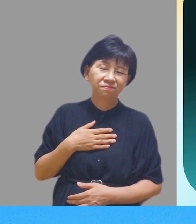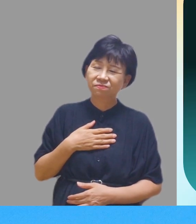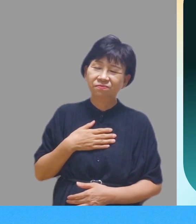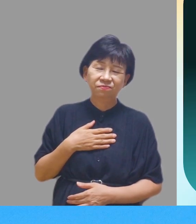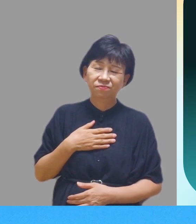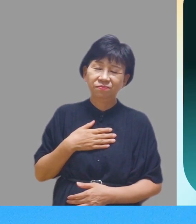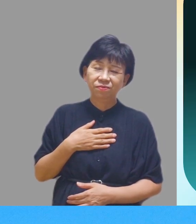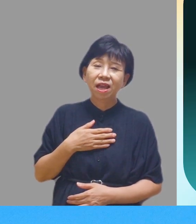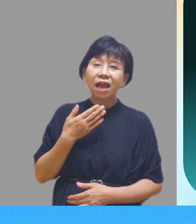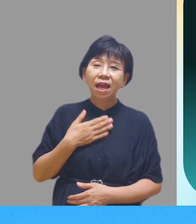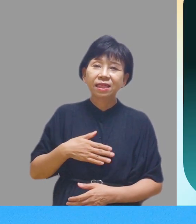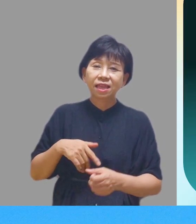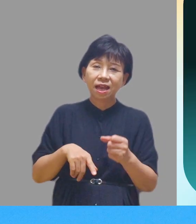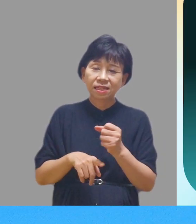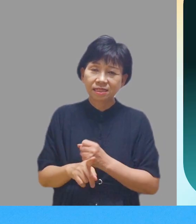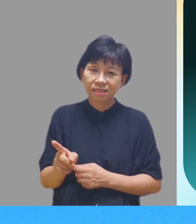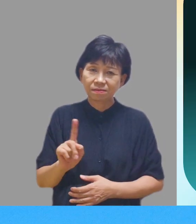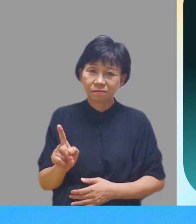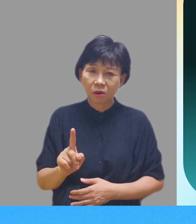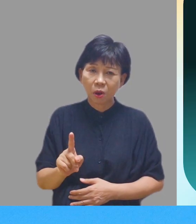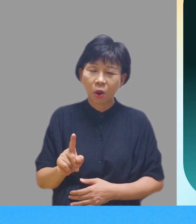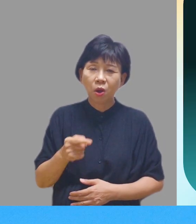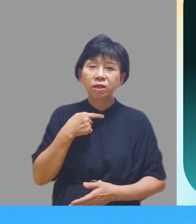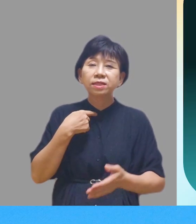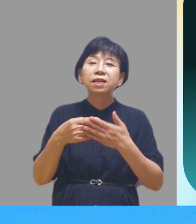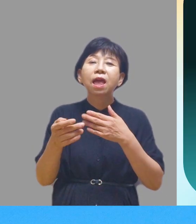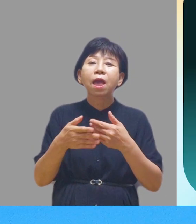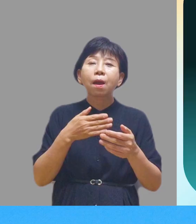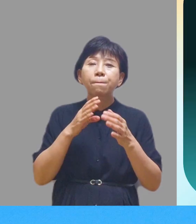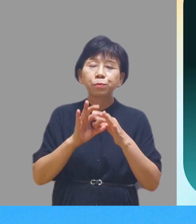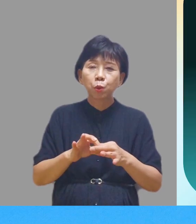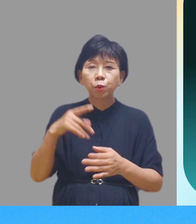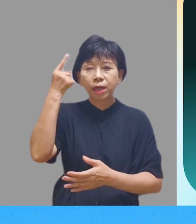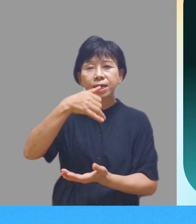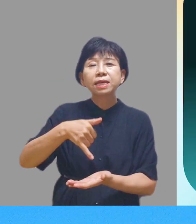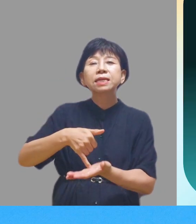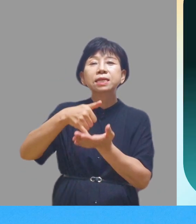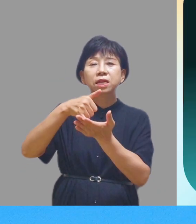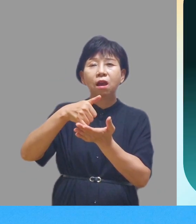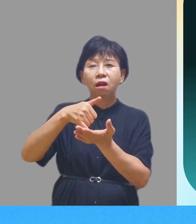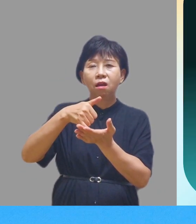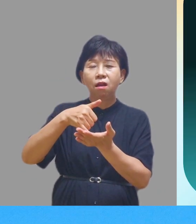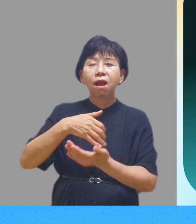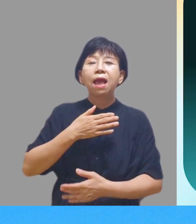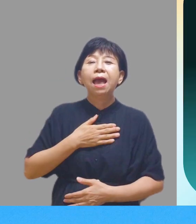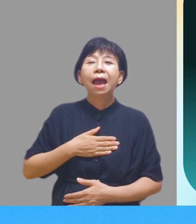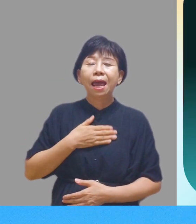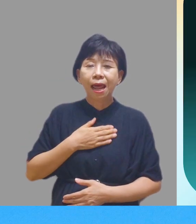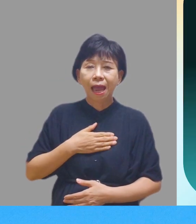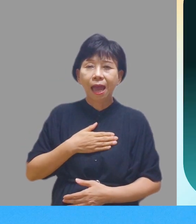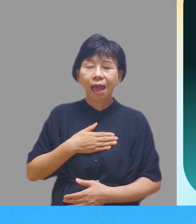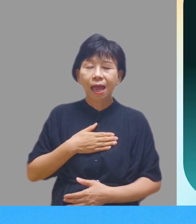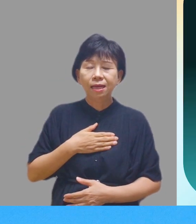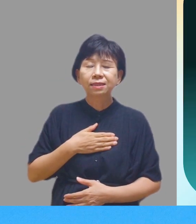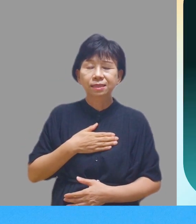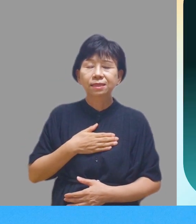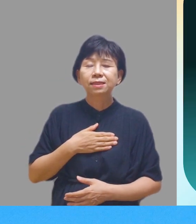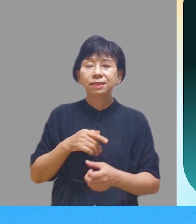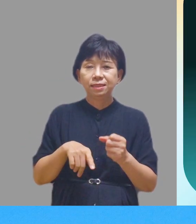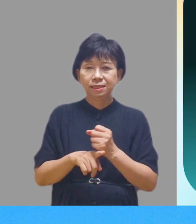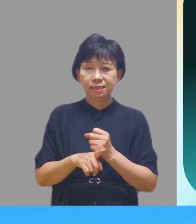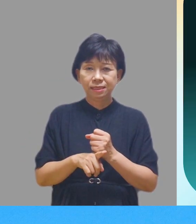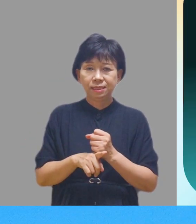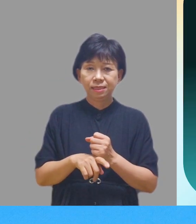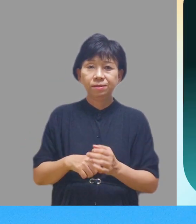여기서 안다라고 하는 것은 경험을 통해 체험적으로, 인격적으로 깊이 아는 것을 뜻하는 말입니다.